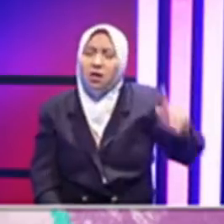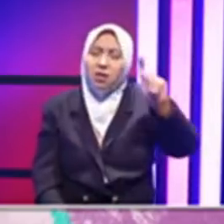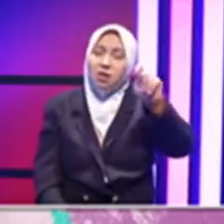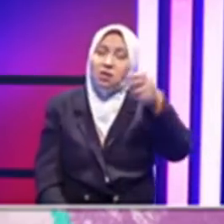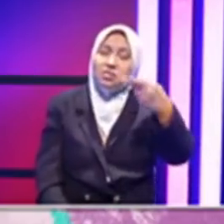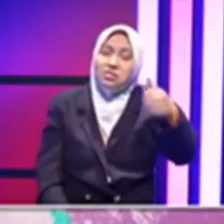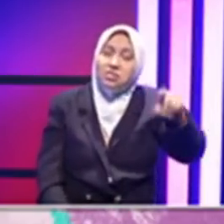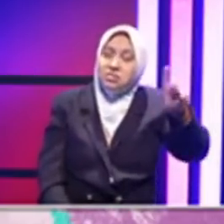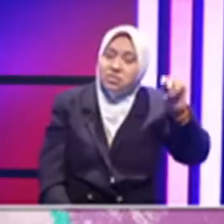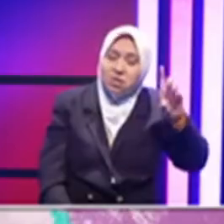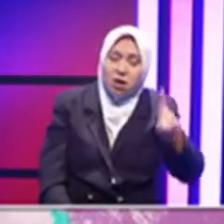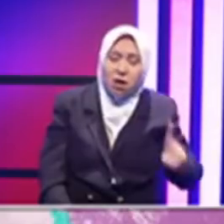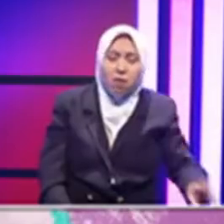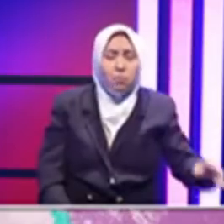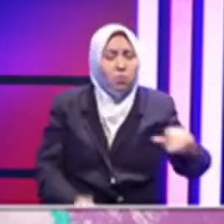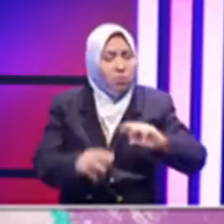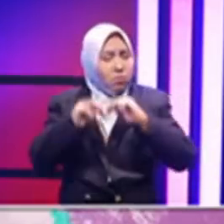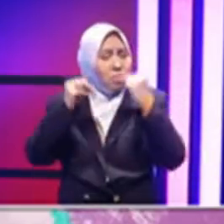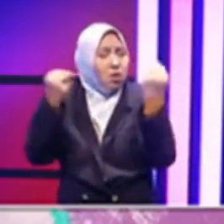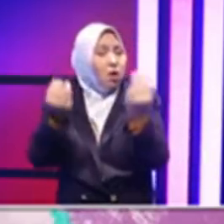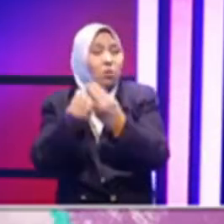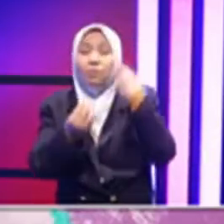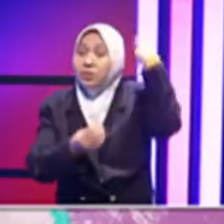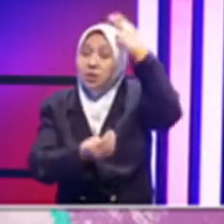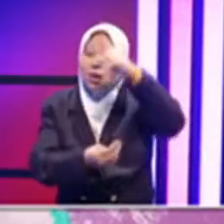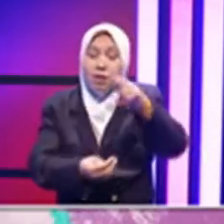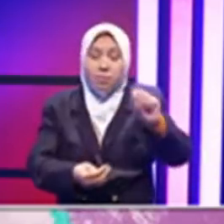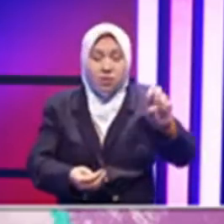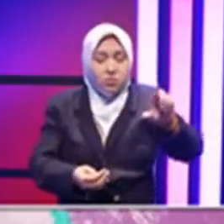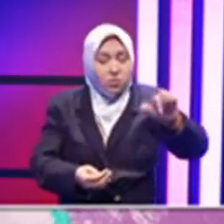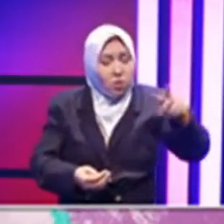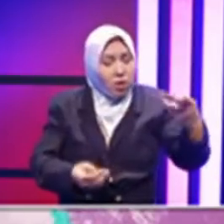وأصحاب الرس